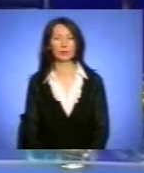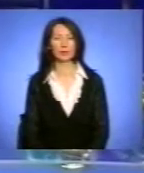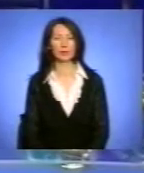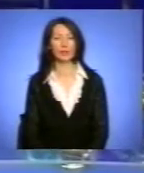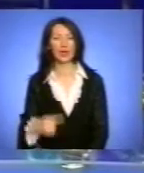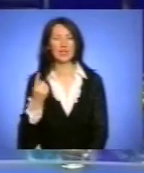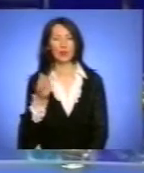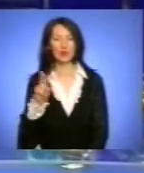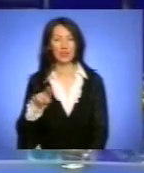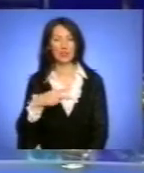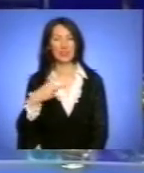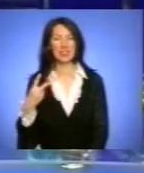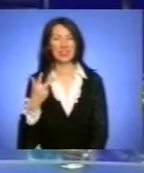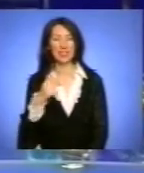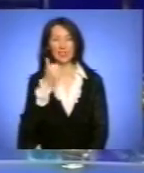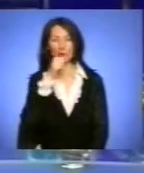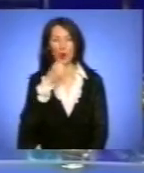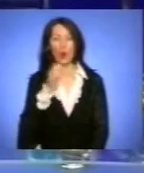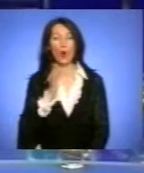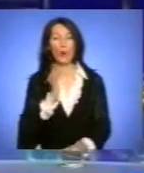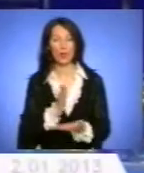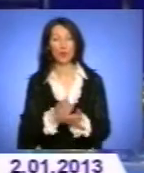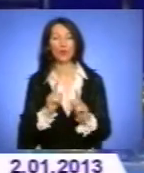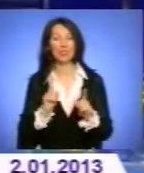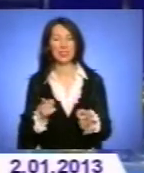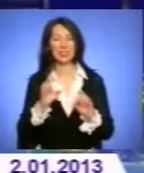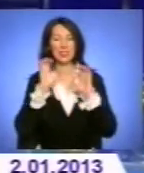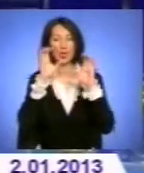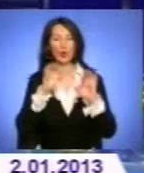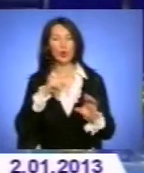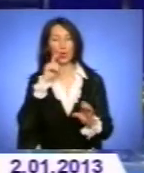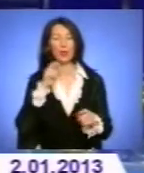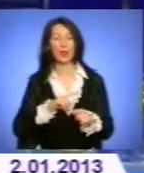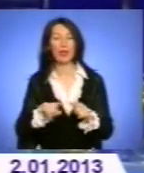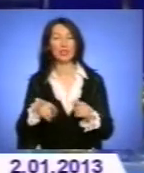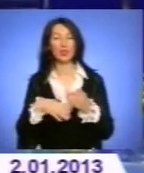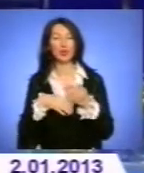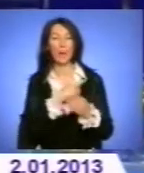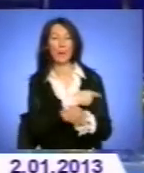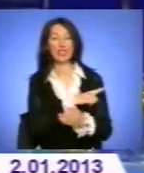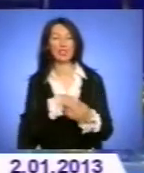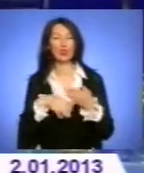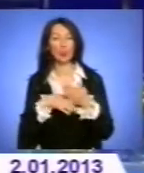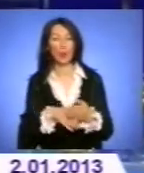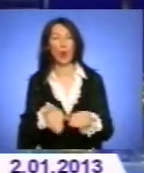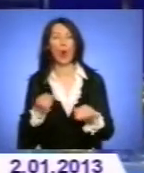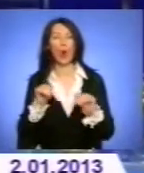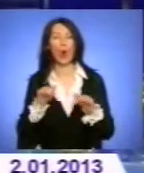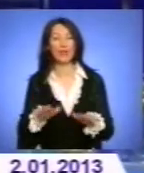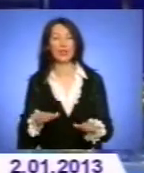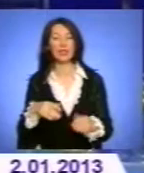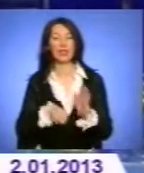З 1 січня 2013 року набув чинності закон України про екстрену медичну допомогу, ухвалений Верховною